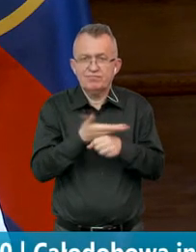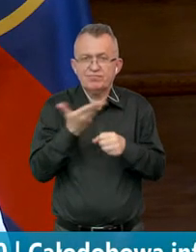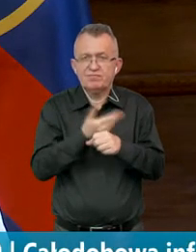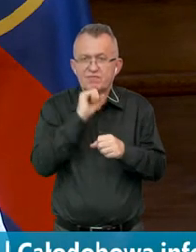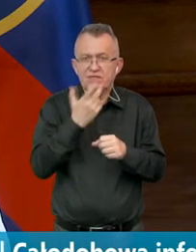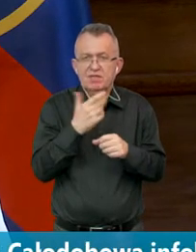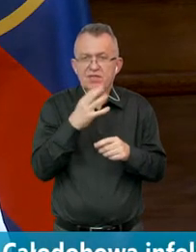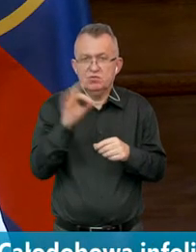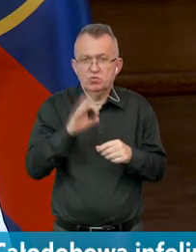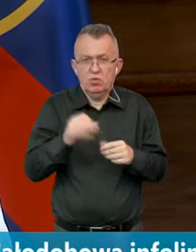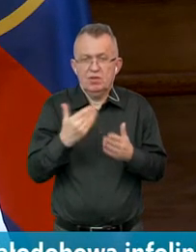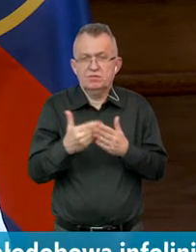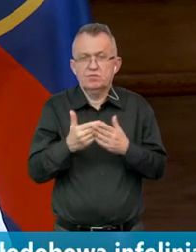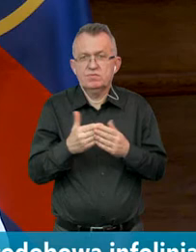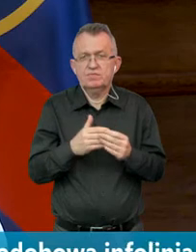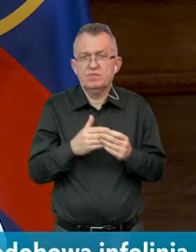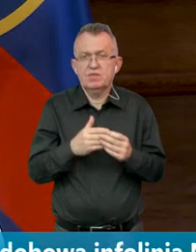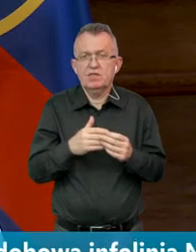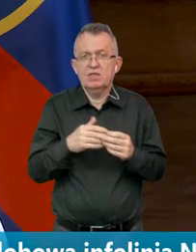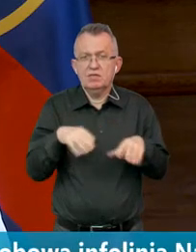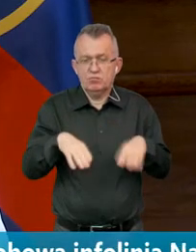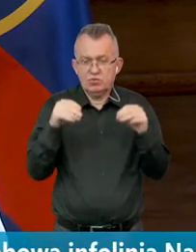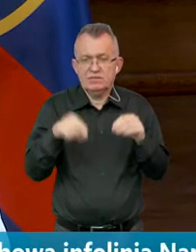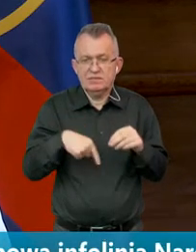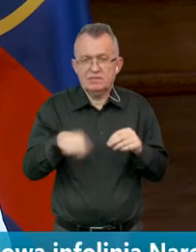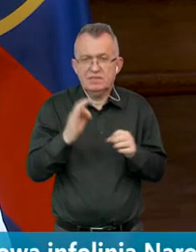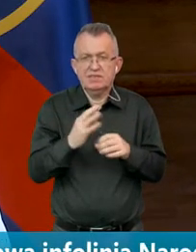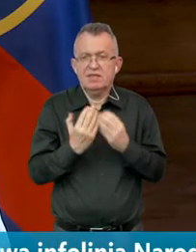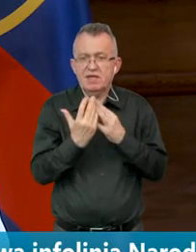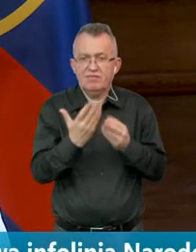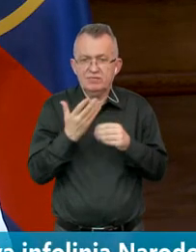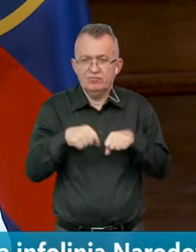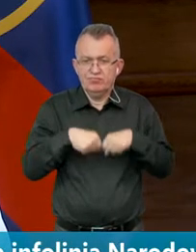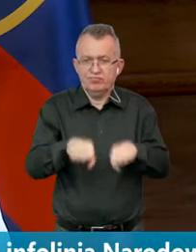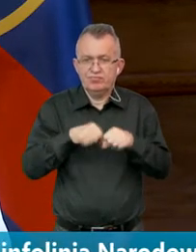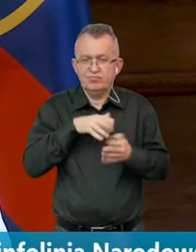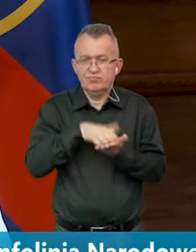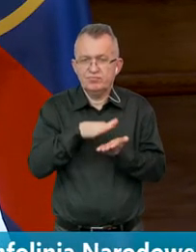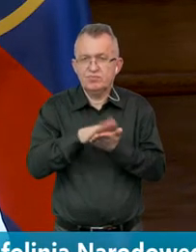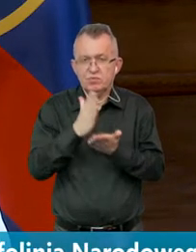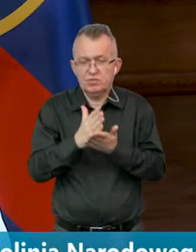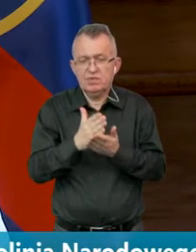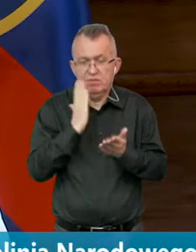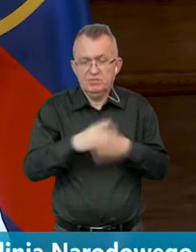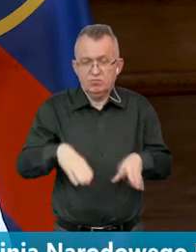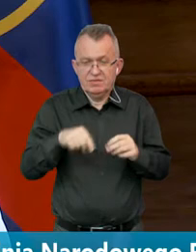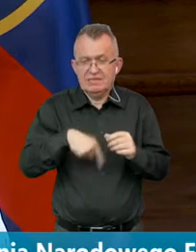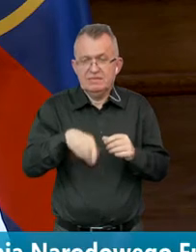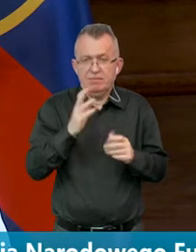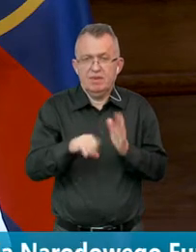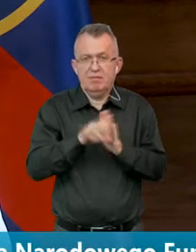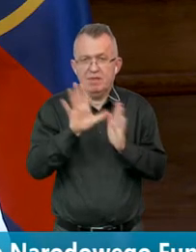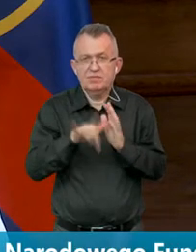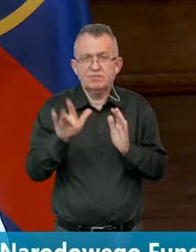ciągu jest susza? Pani Doroto, właśnie koszenie się zaczęło. Pierwsze i będzie realizowane na mieście.